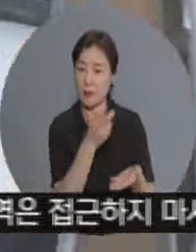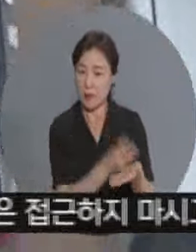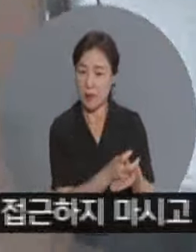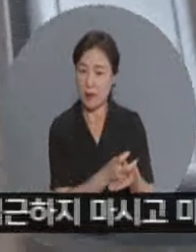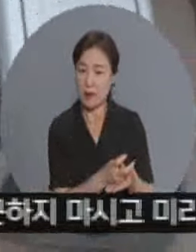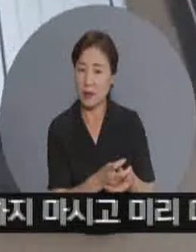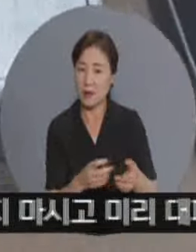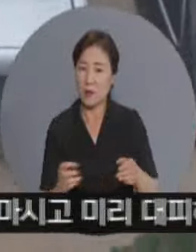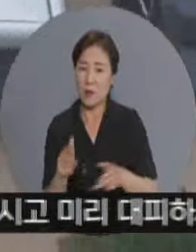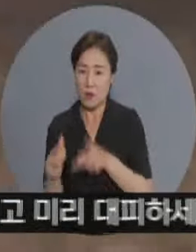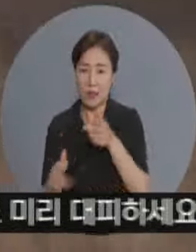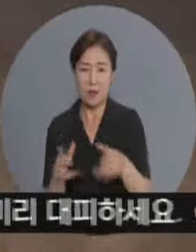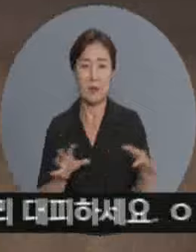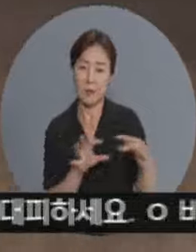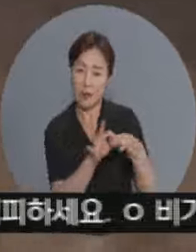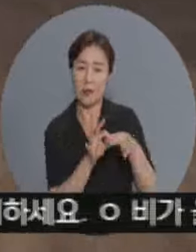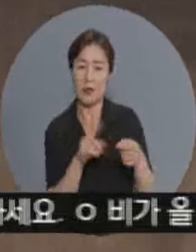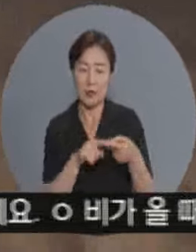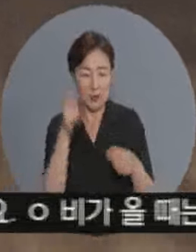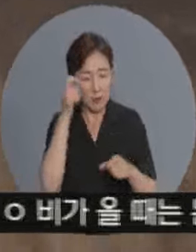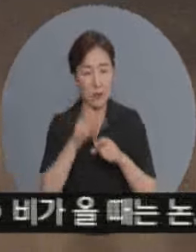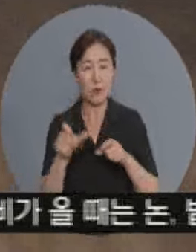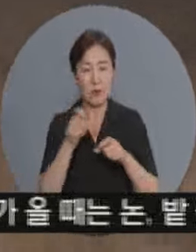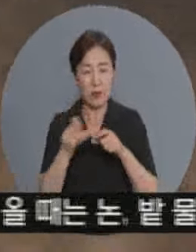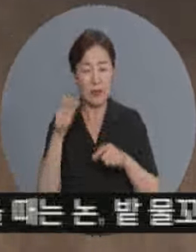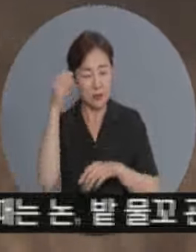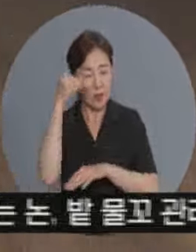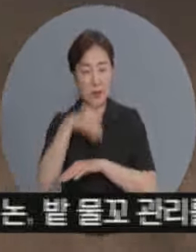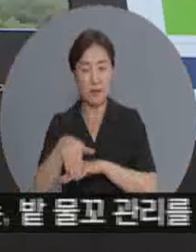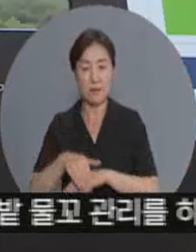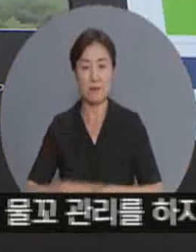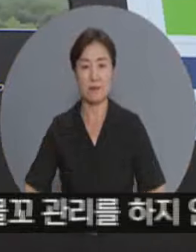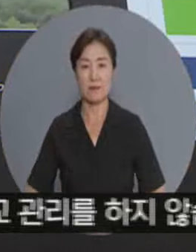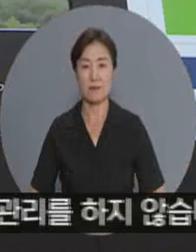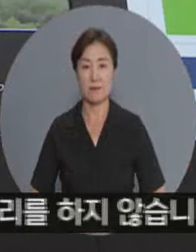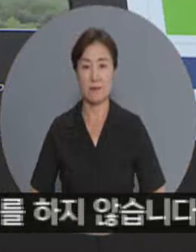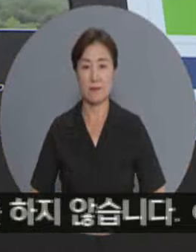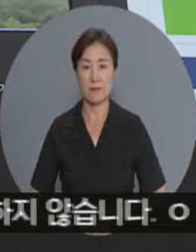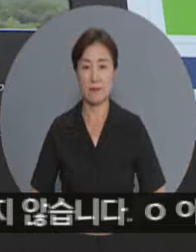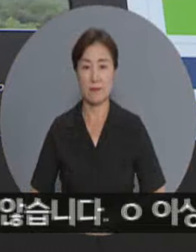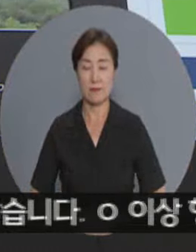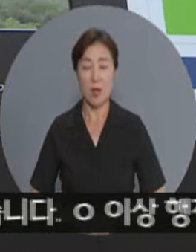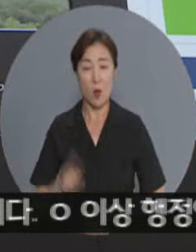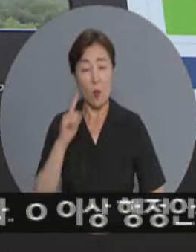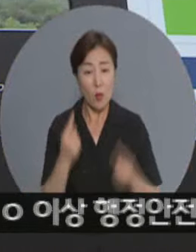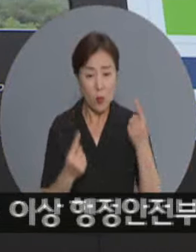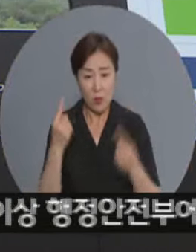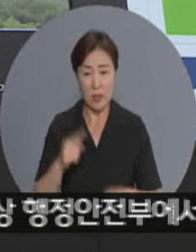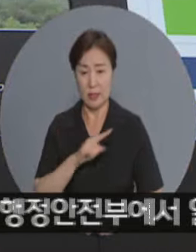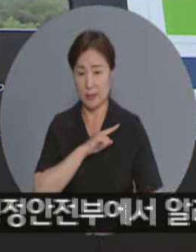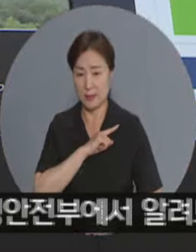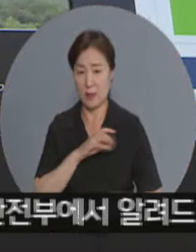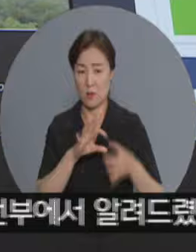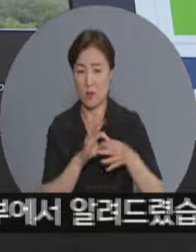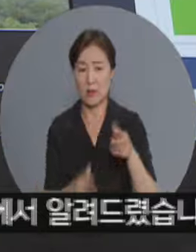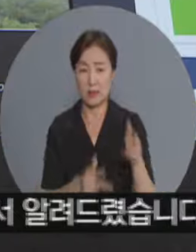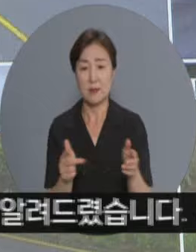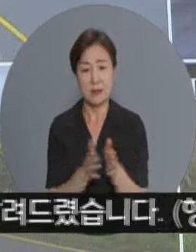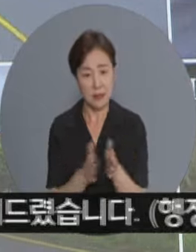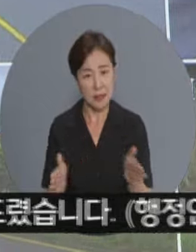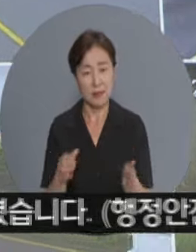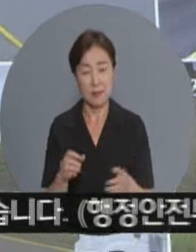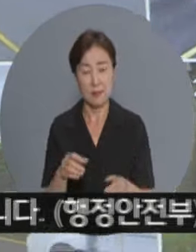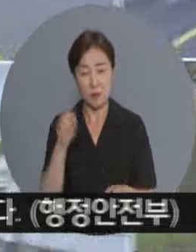사업을 어떻게 연계할지 등을 고민할 계획이라고 밝혔습니다. 무엇보다 가장 먼저 관련 사업을 시작한